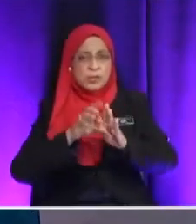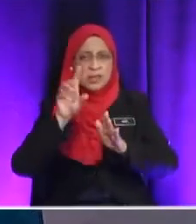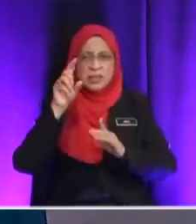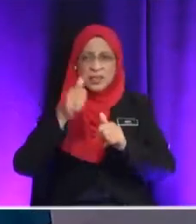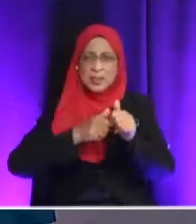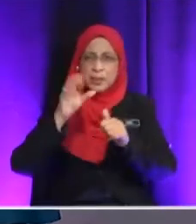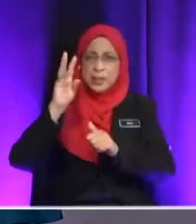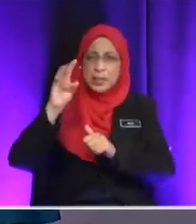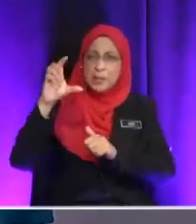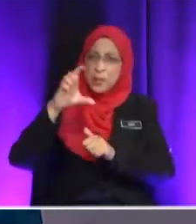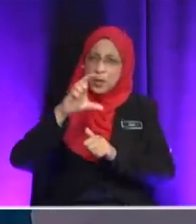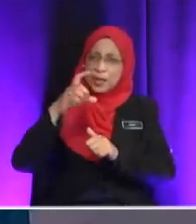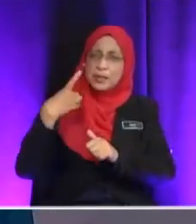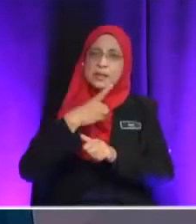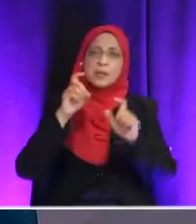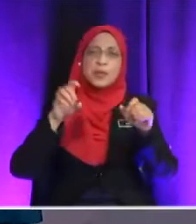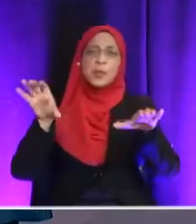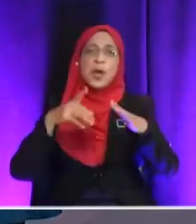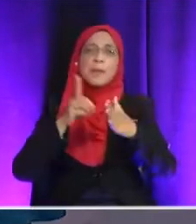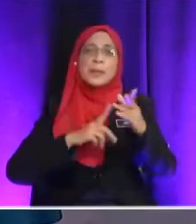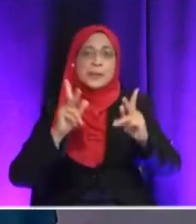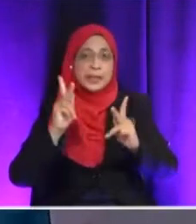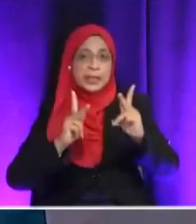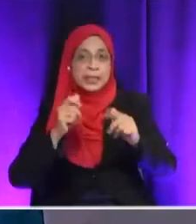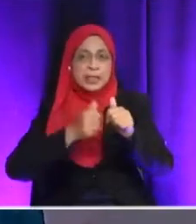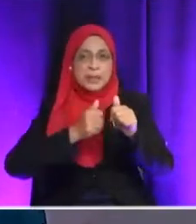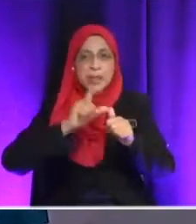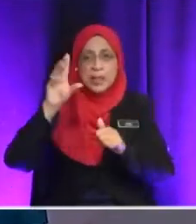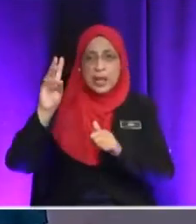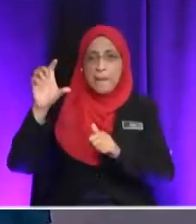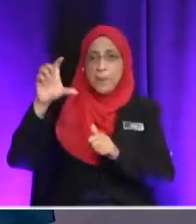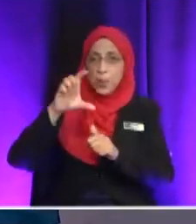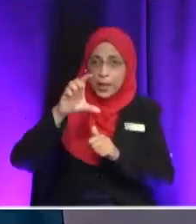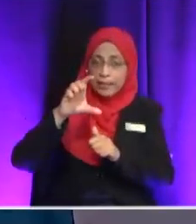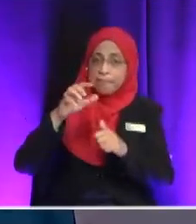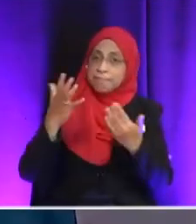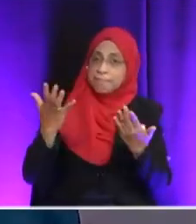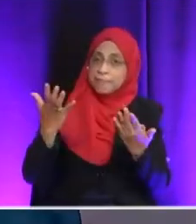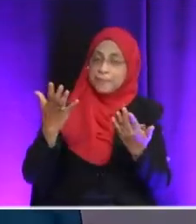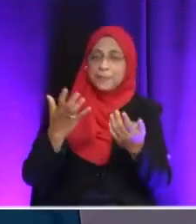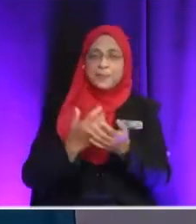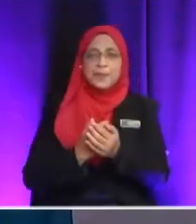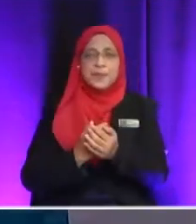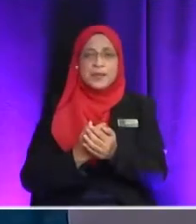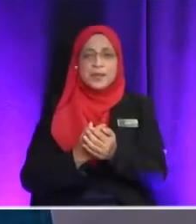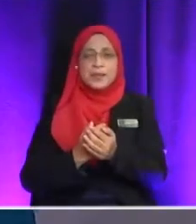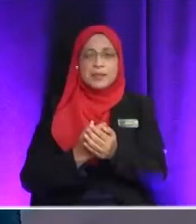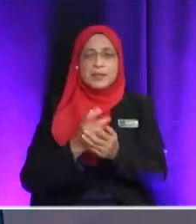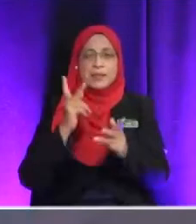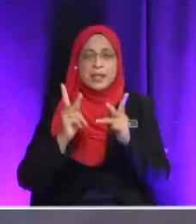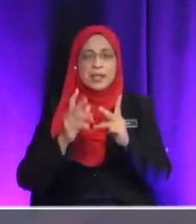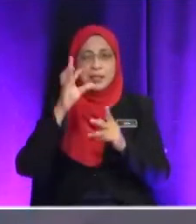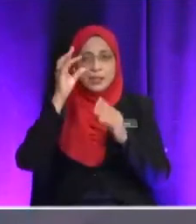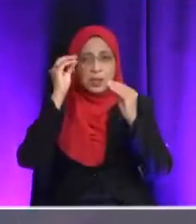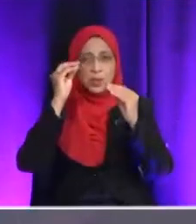bulan yang kita perlu Bu sebenarnya pajak itu punya kriteria Dan kita punya motosikal mungkin kalau cek gusito pasak hilang